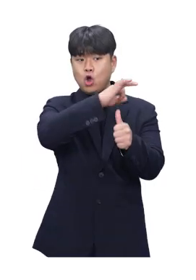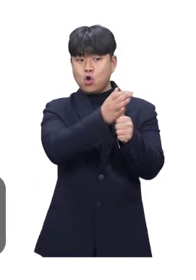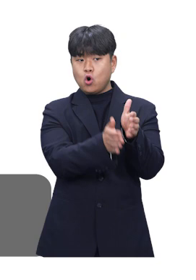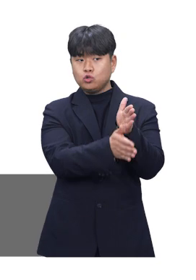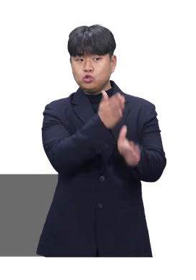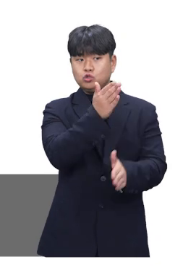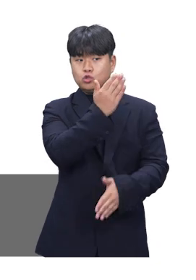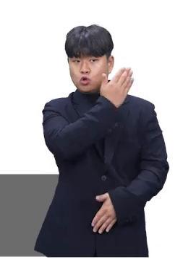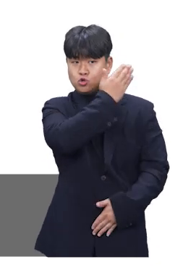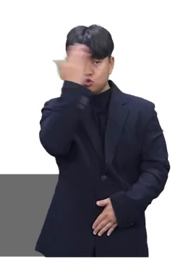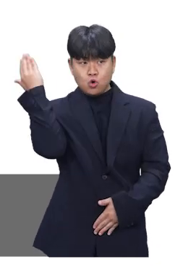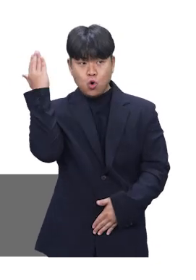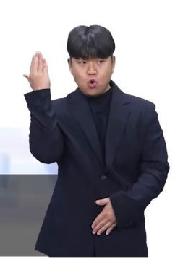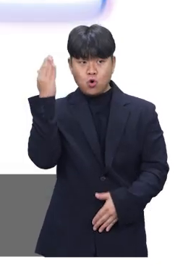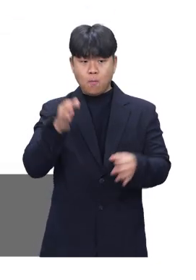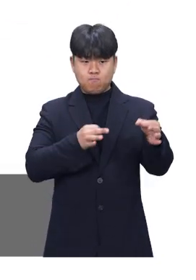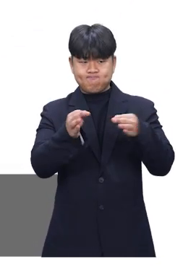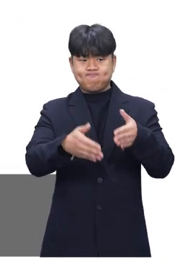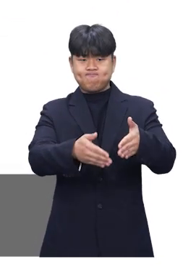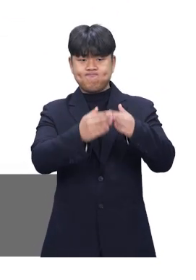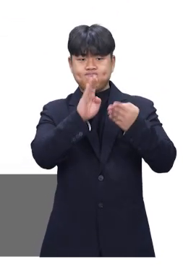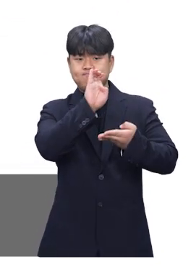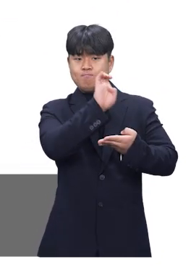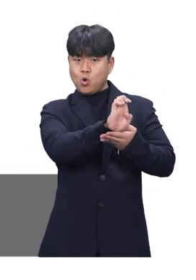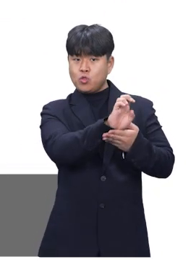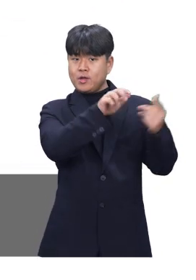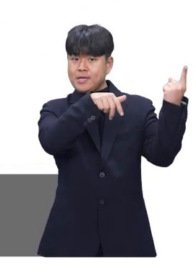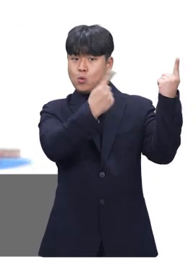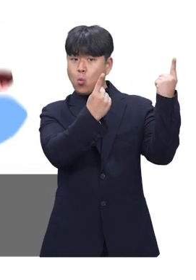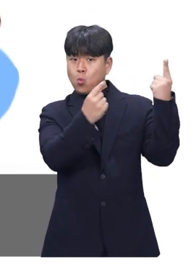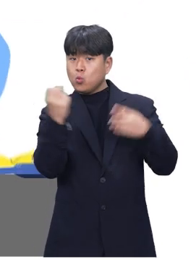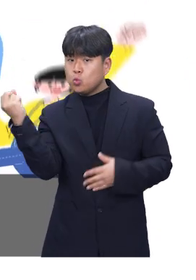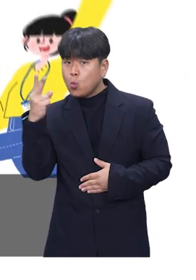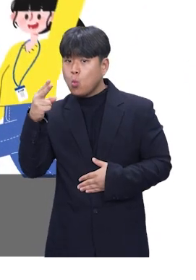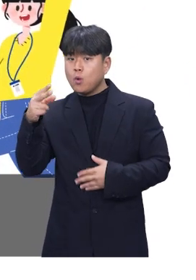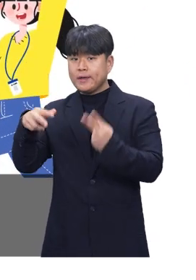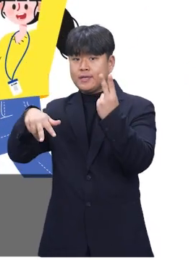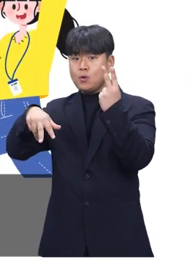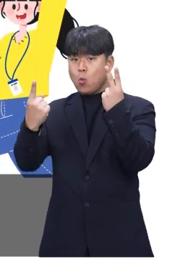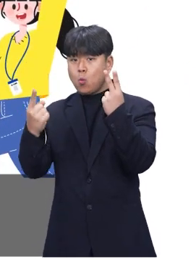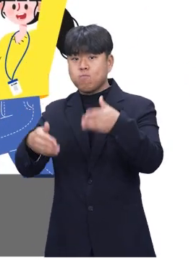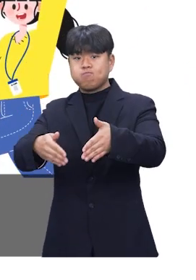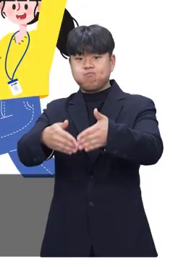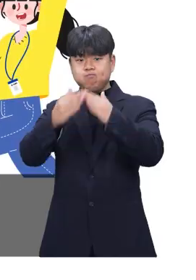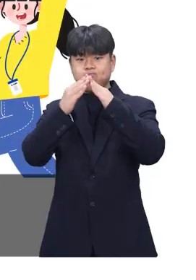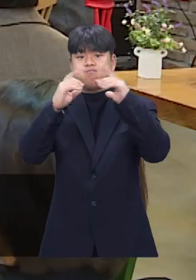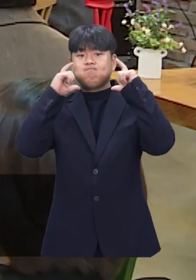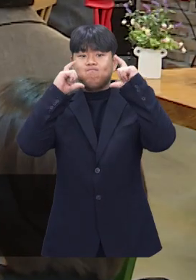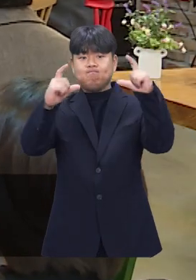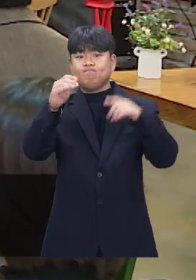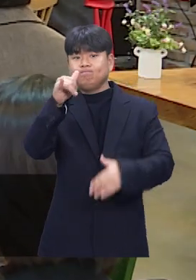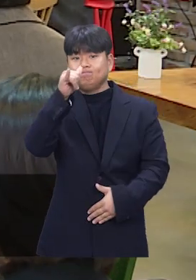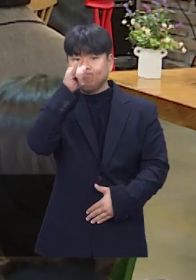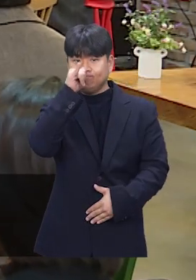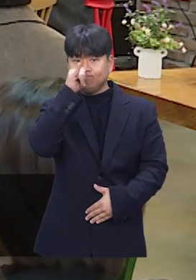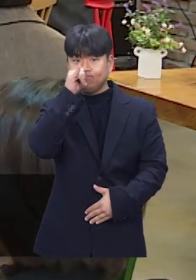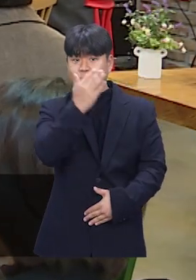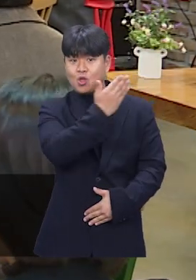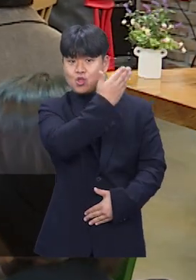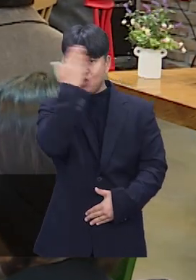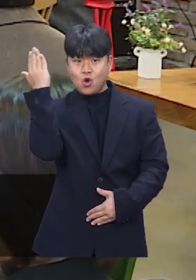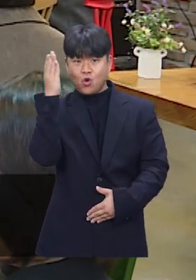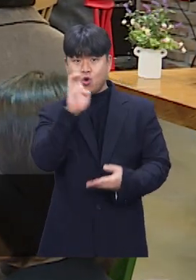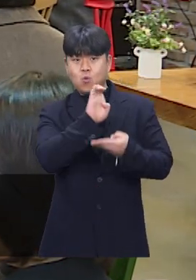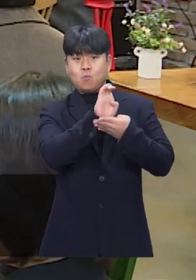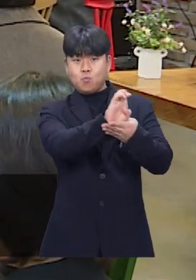안양시는 청년 창업 펀드 1호 조성에 이어 2호 펀드 조성을 위한 결성 선포식을 가졌습니다. 청년 창업 펀드는